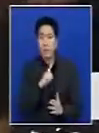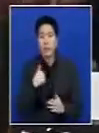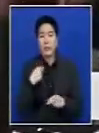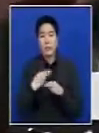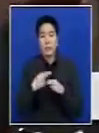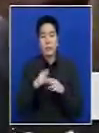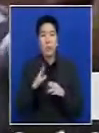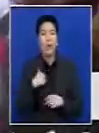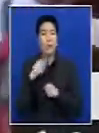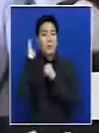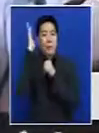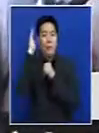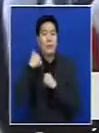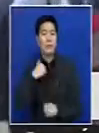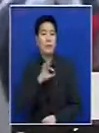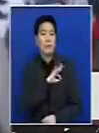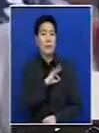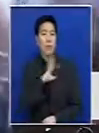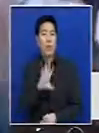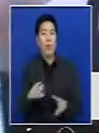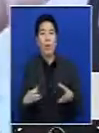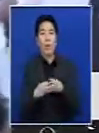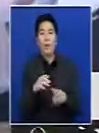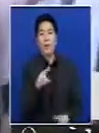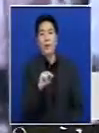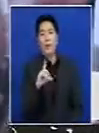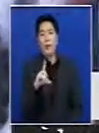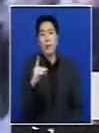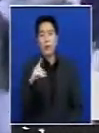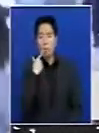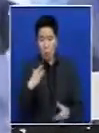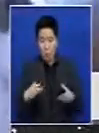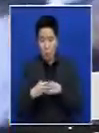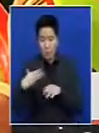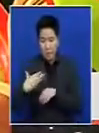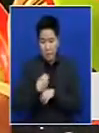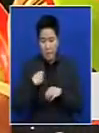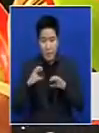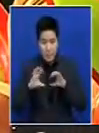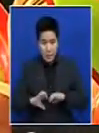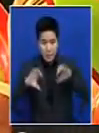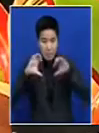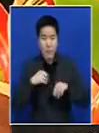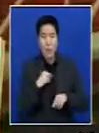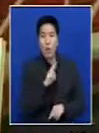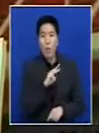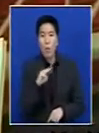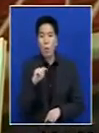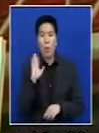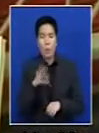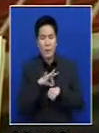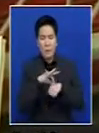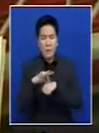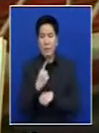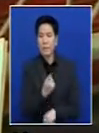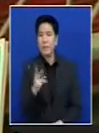วินเต็งโฆษกและสมาชิกอาวุโสของพรรค NLD ว่าพรรคจะจัดตั้งรัฐบาลที่มีรัฐมนตรีเพียงแค่20กว่าคน